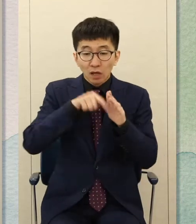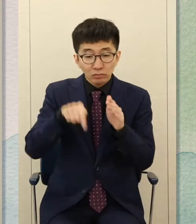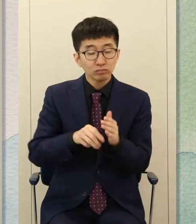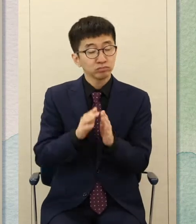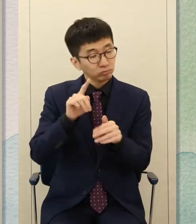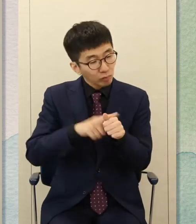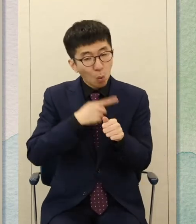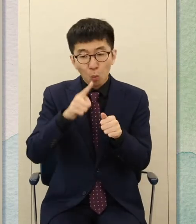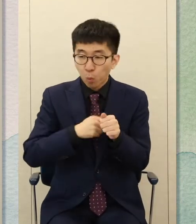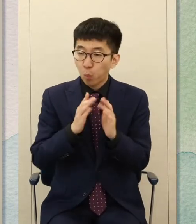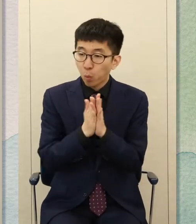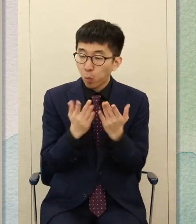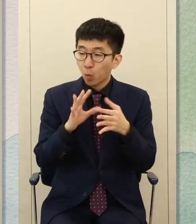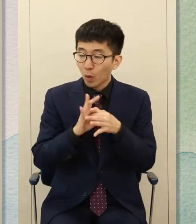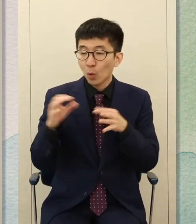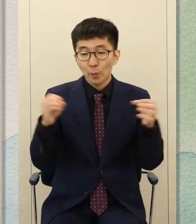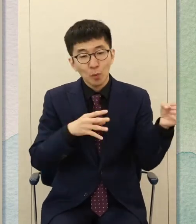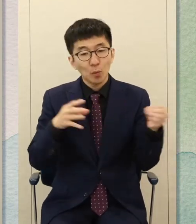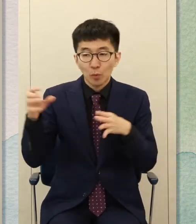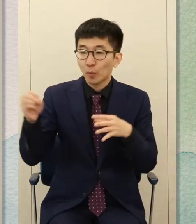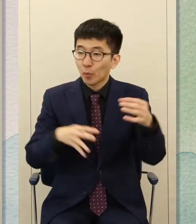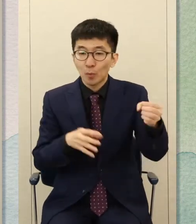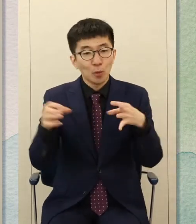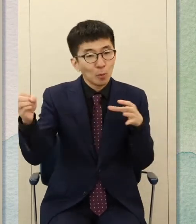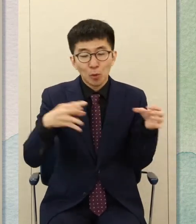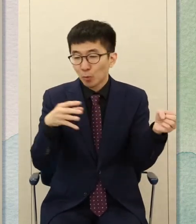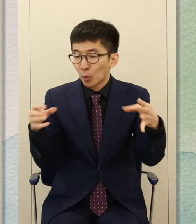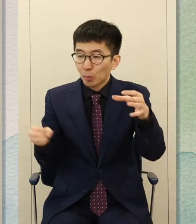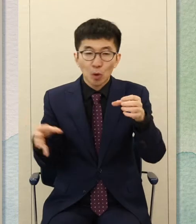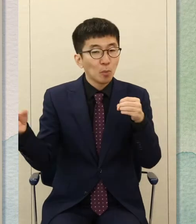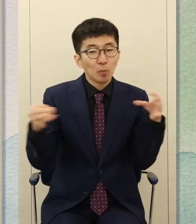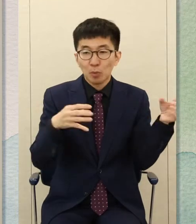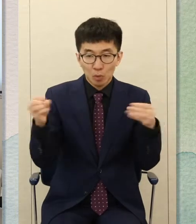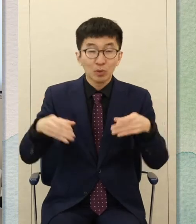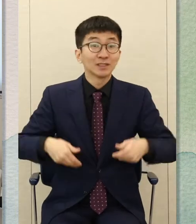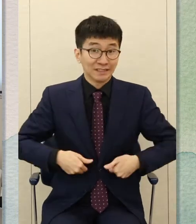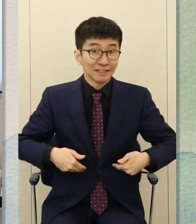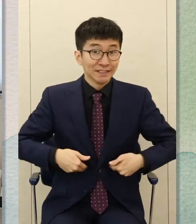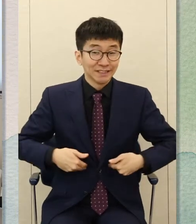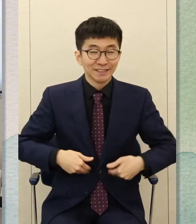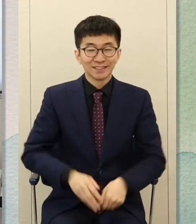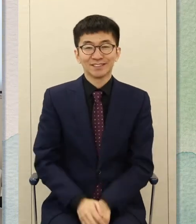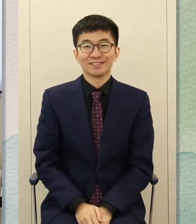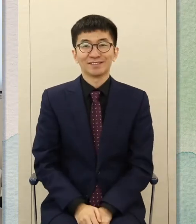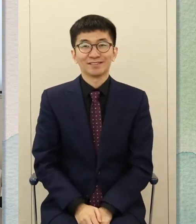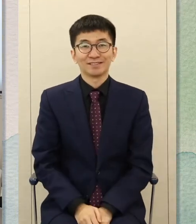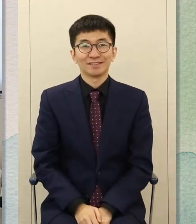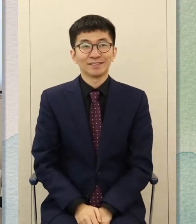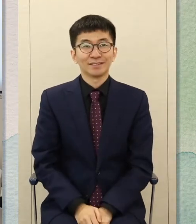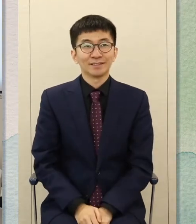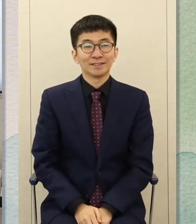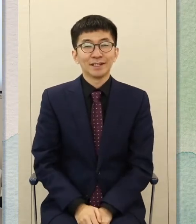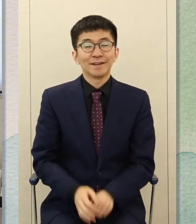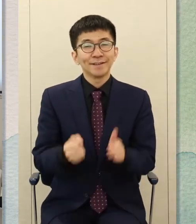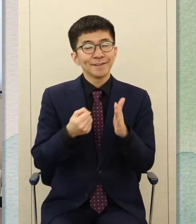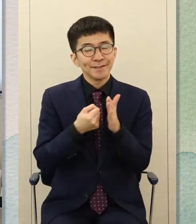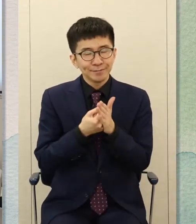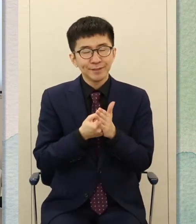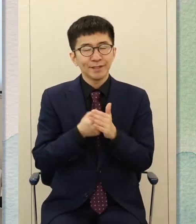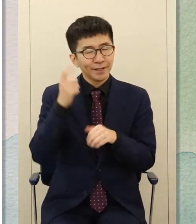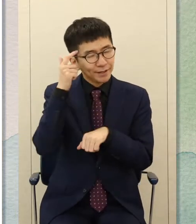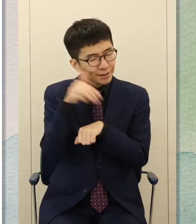있는 그런 어떤 경험의 어떤 공간들을 어떻게 만들 것인가. 결국 저희의 이런 고민이었던 거죠.